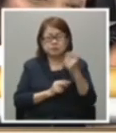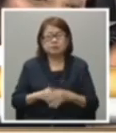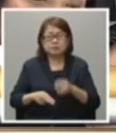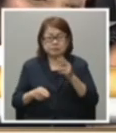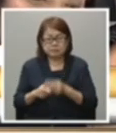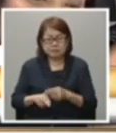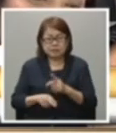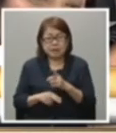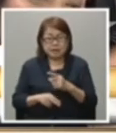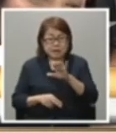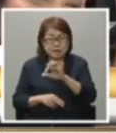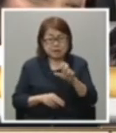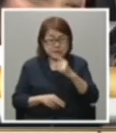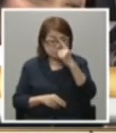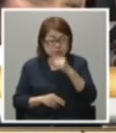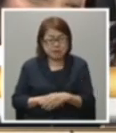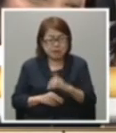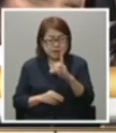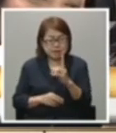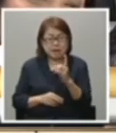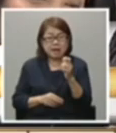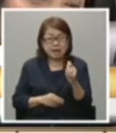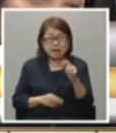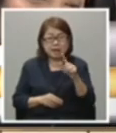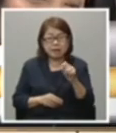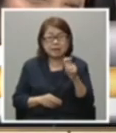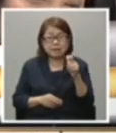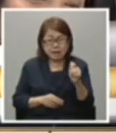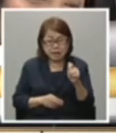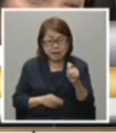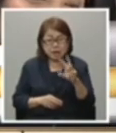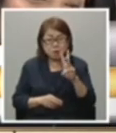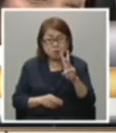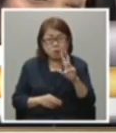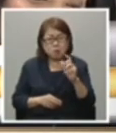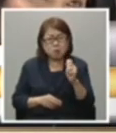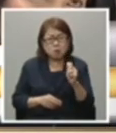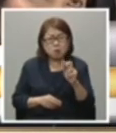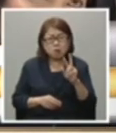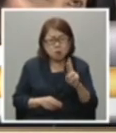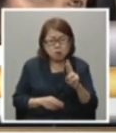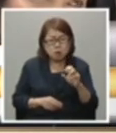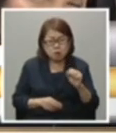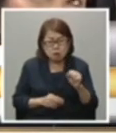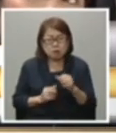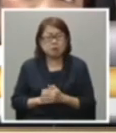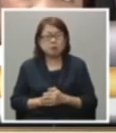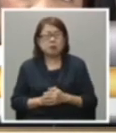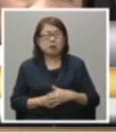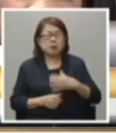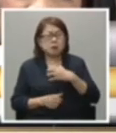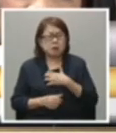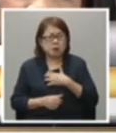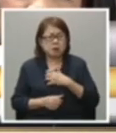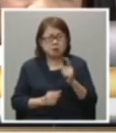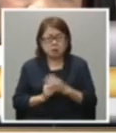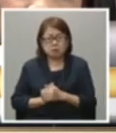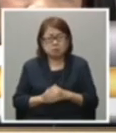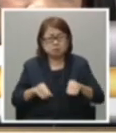ะการที่กอบโกย Data ให้ได้มากที่สุดเพื่อที่จะครองอำนา